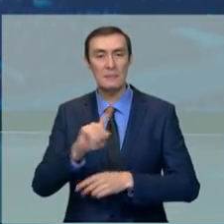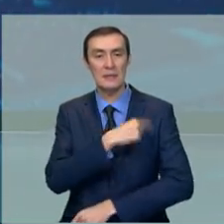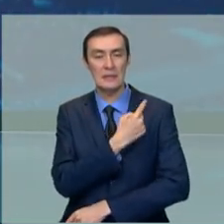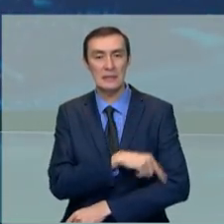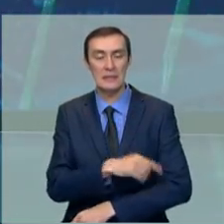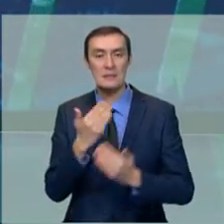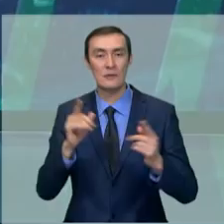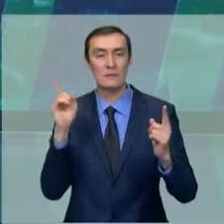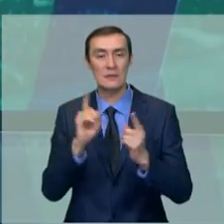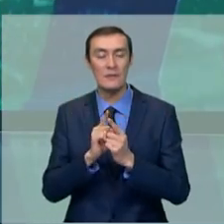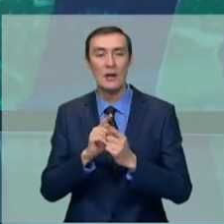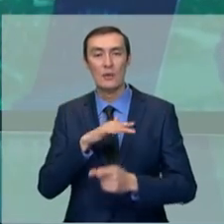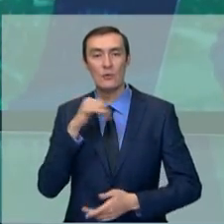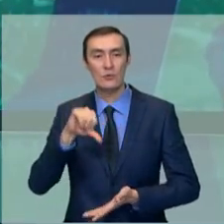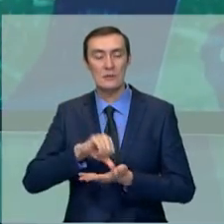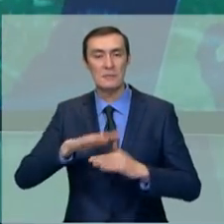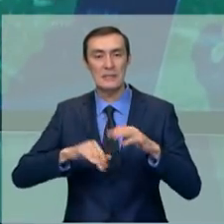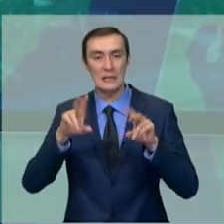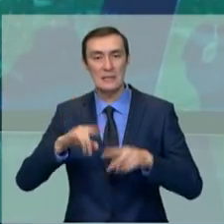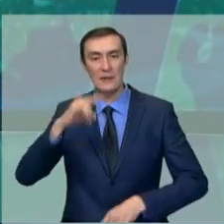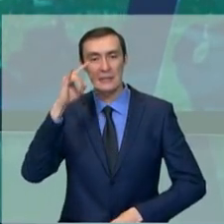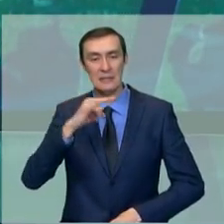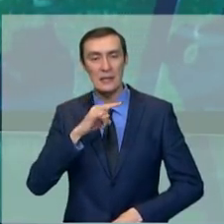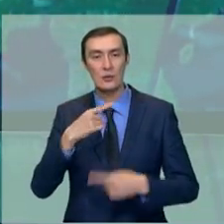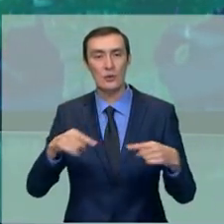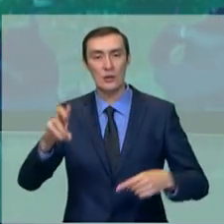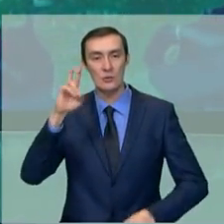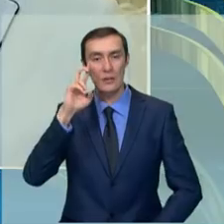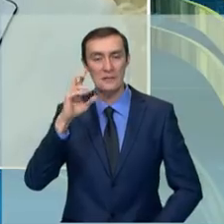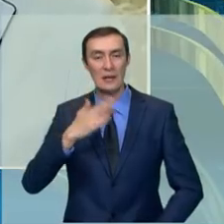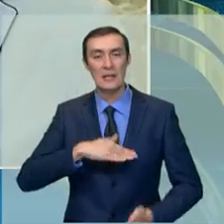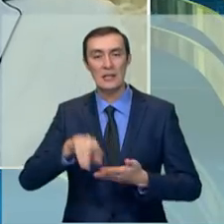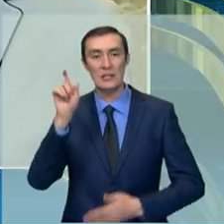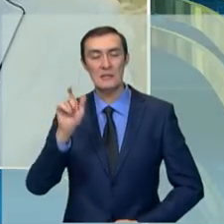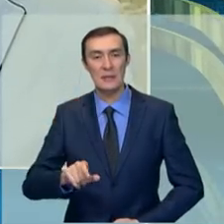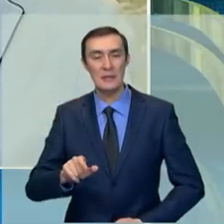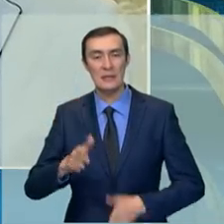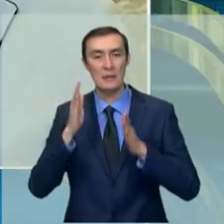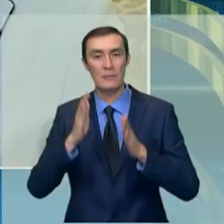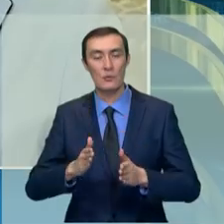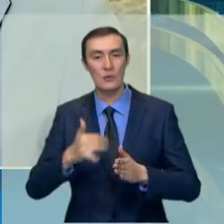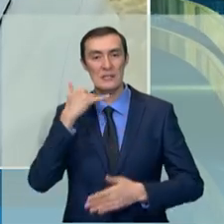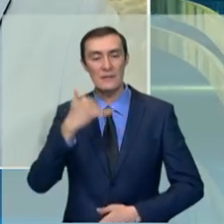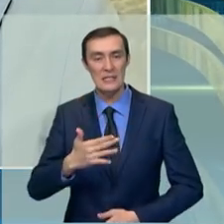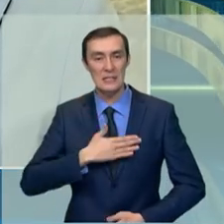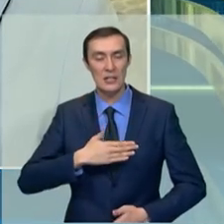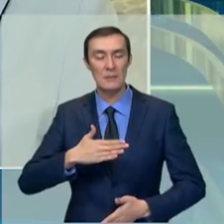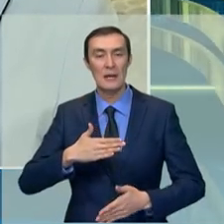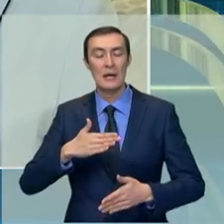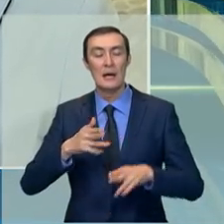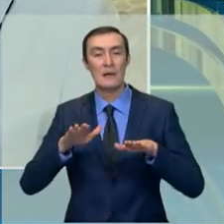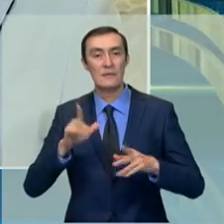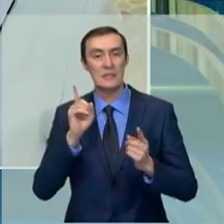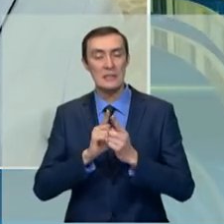медицины собрал впечатляющее число специалистов, и не только Казахстана. Анастасия Вуликжанина на прямой связи с места